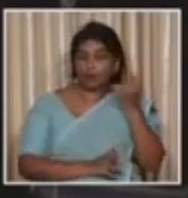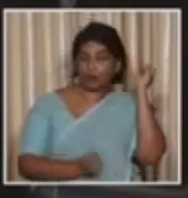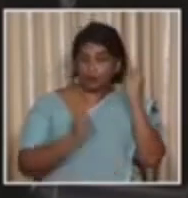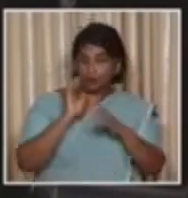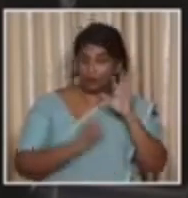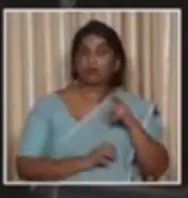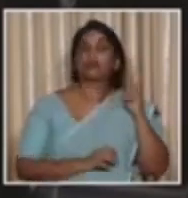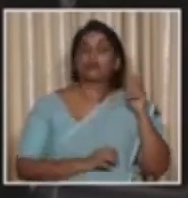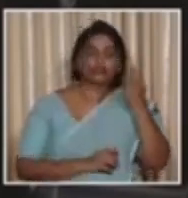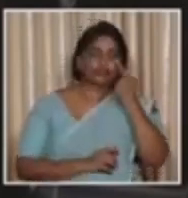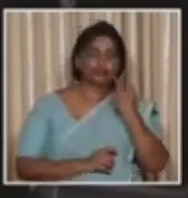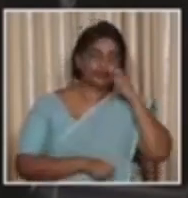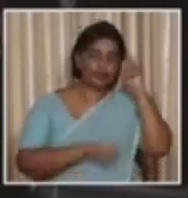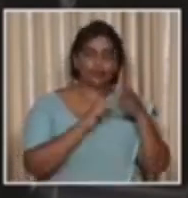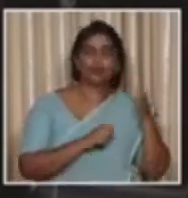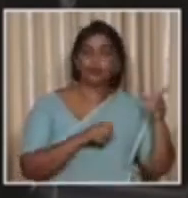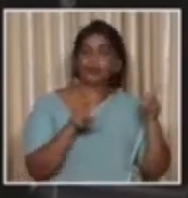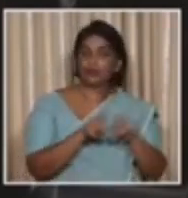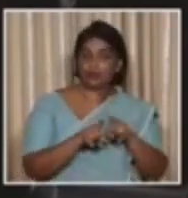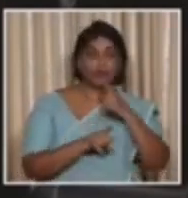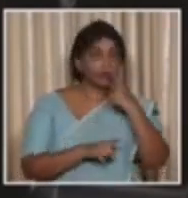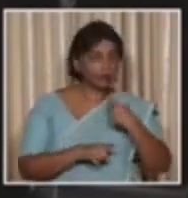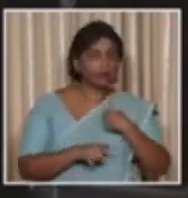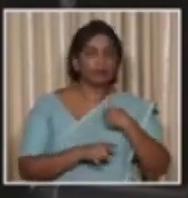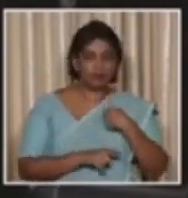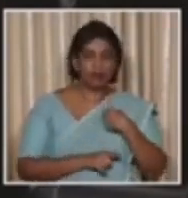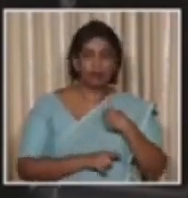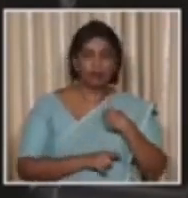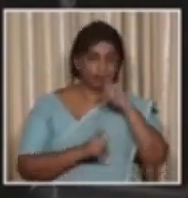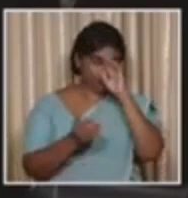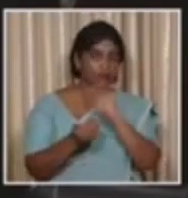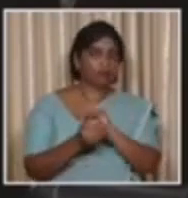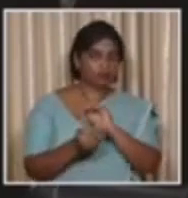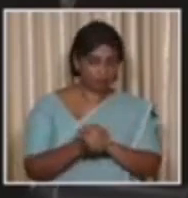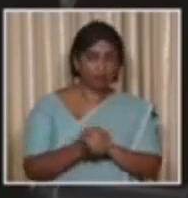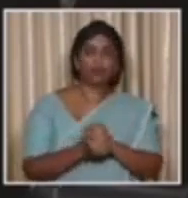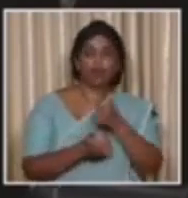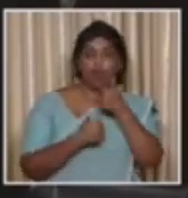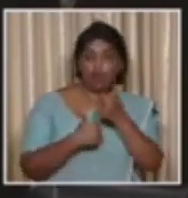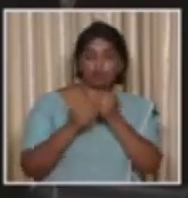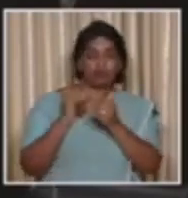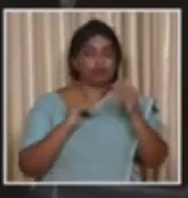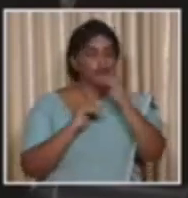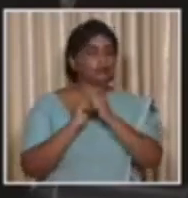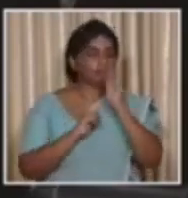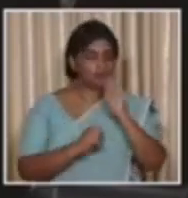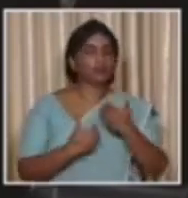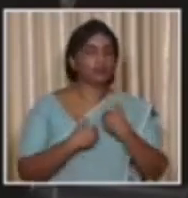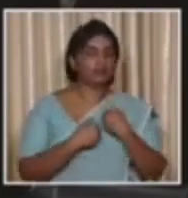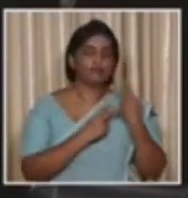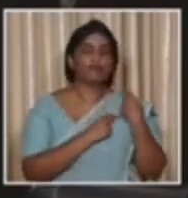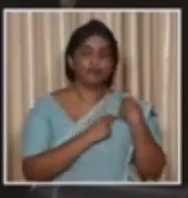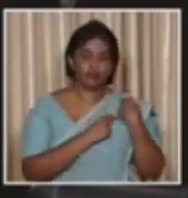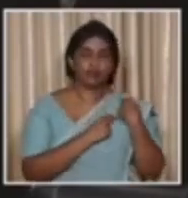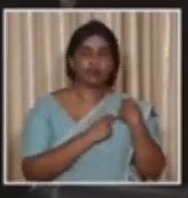ප්‍රමාණය එවන්නේ ඒ අහිංසක මිනිස්සු. ඒ නිසා ඔබතුමී කියන කතාව එයව ආරක්ෂා කිරීම, එයව හොඳ තත්ත්වයකට ඉහළ නැංවීම අපේ